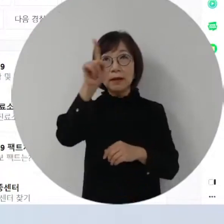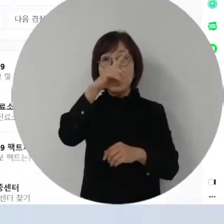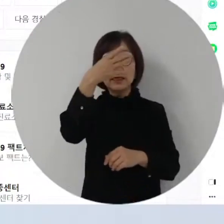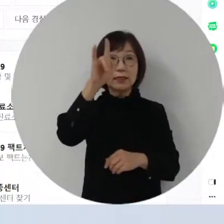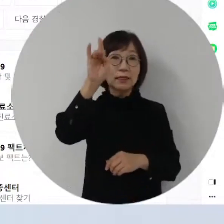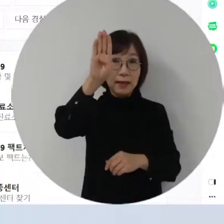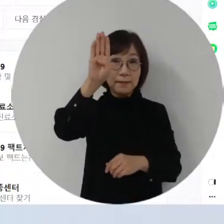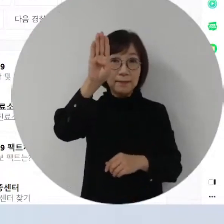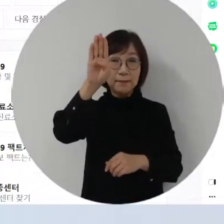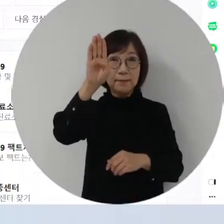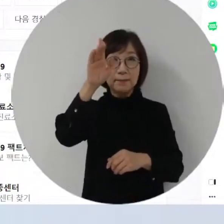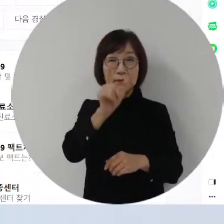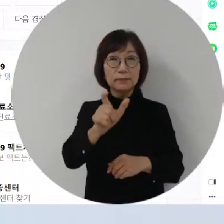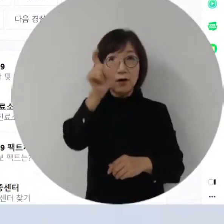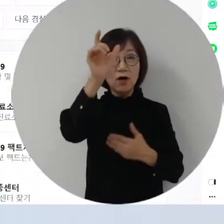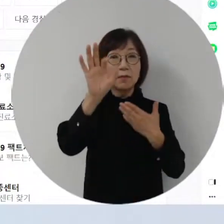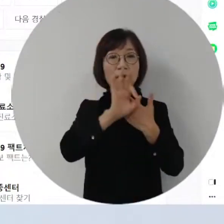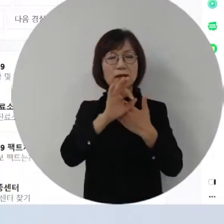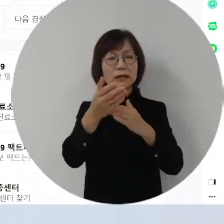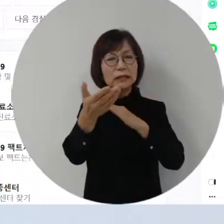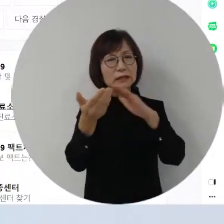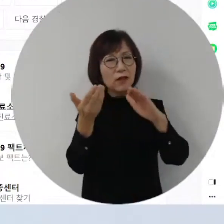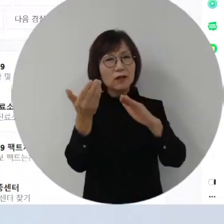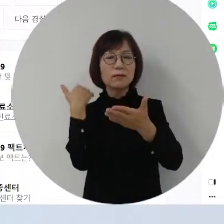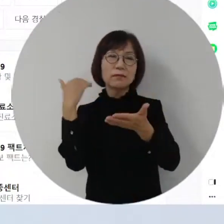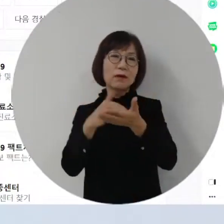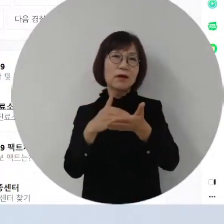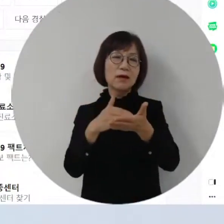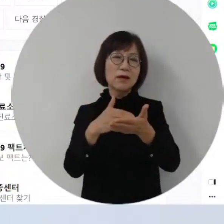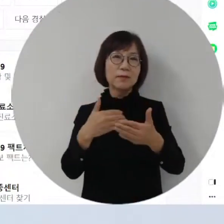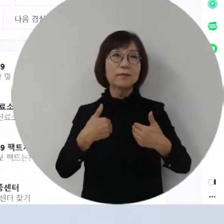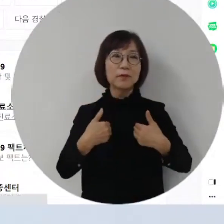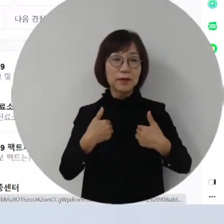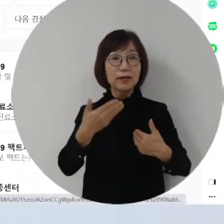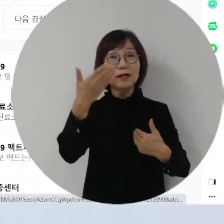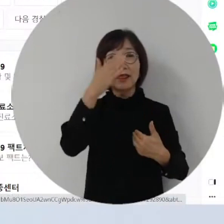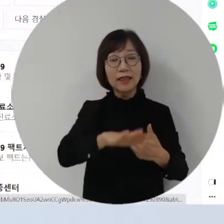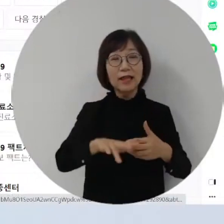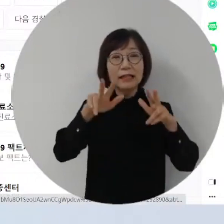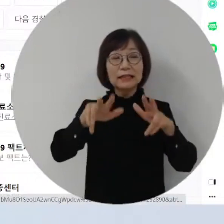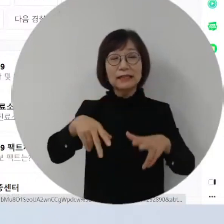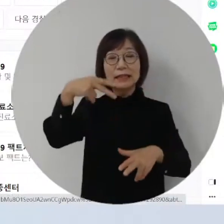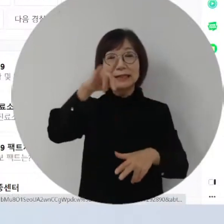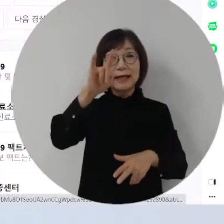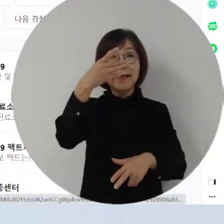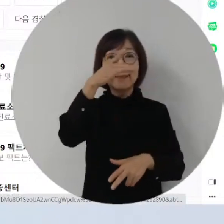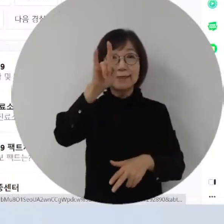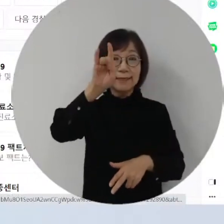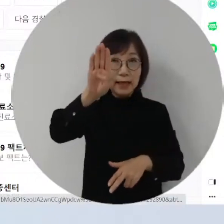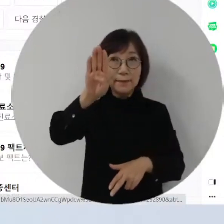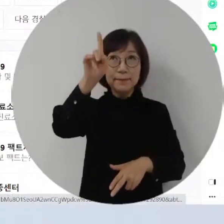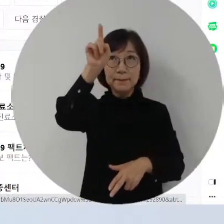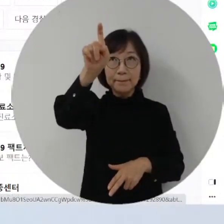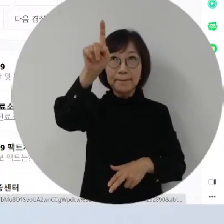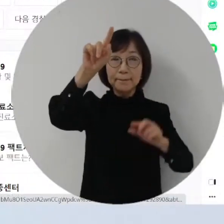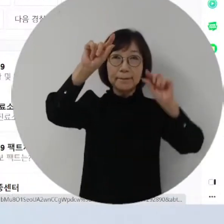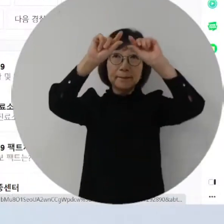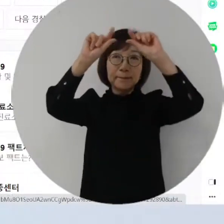해줄 거예요. 근데 나는 그냥 새 탭으로 열겠다라고